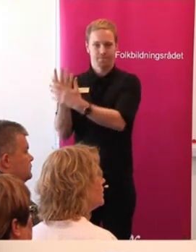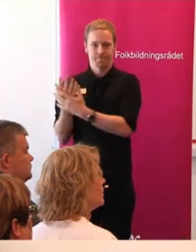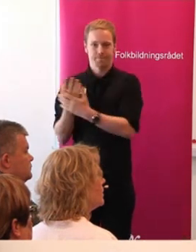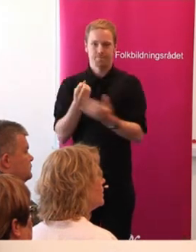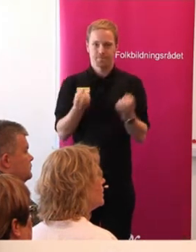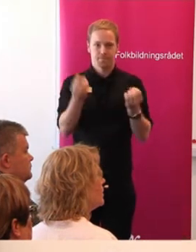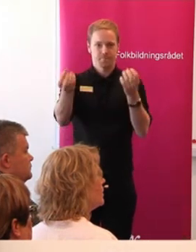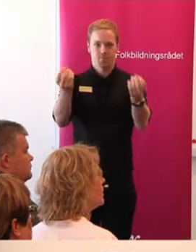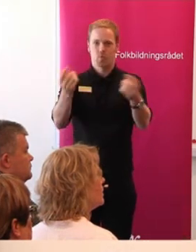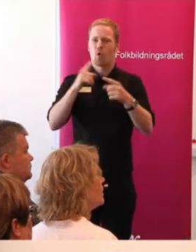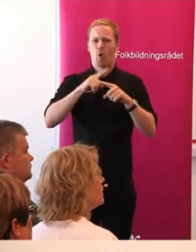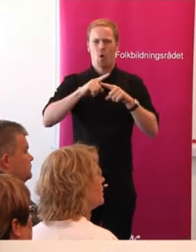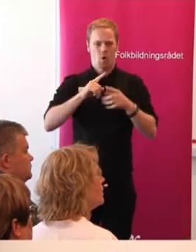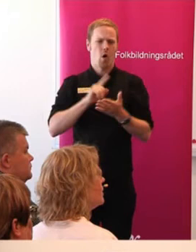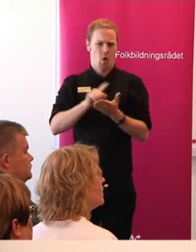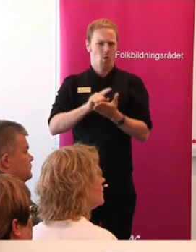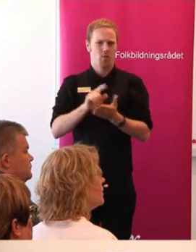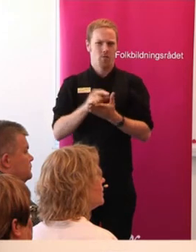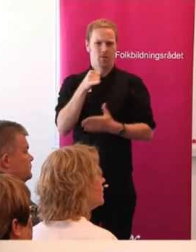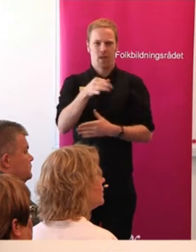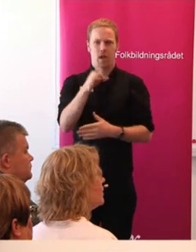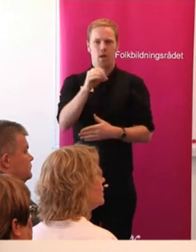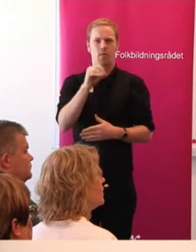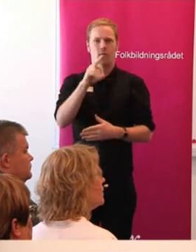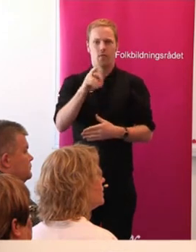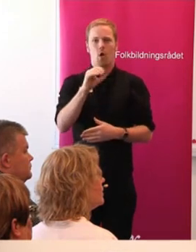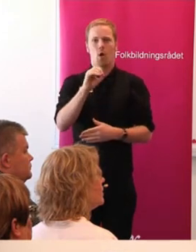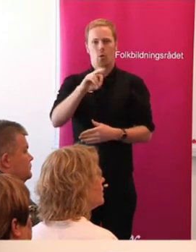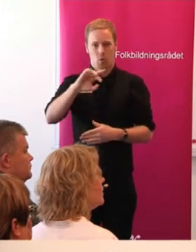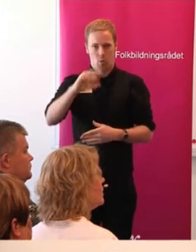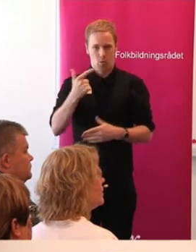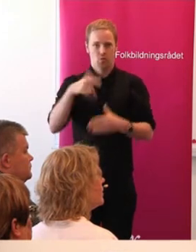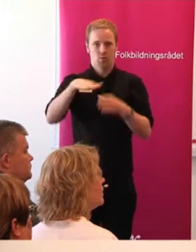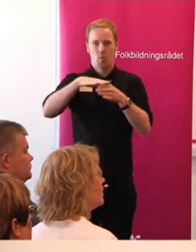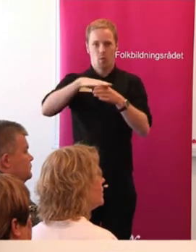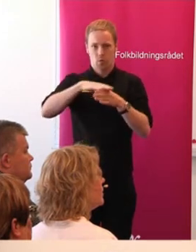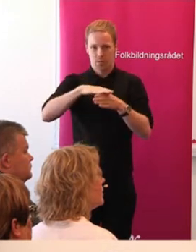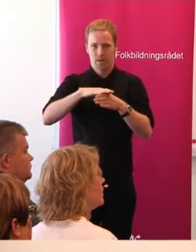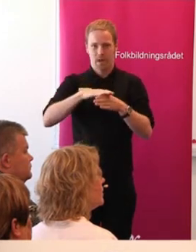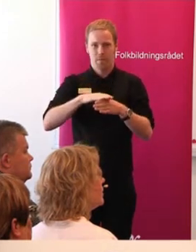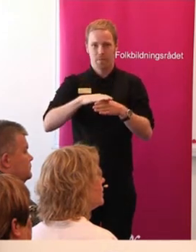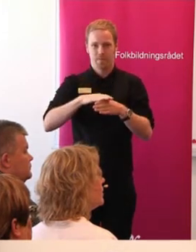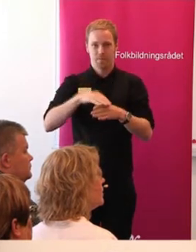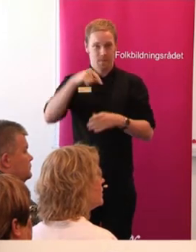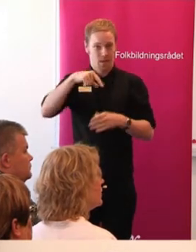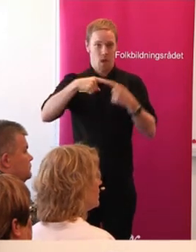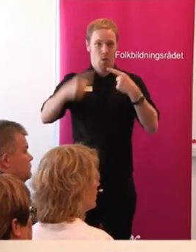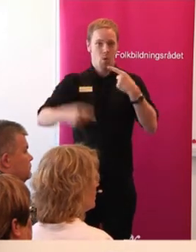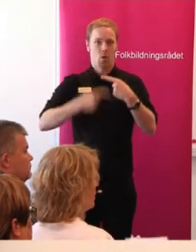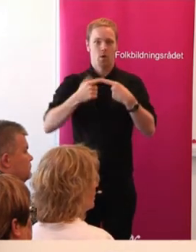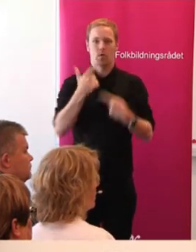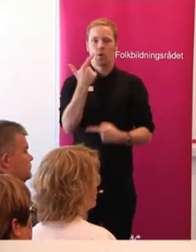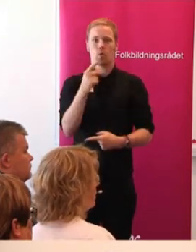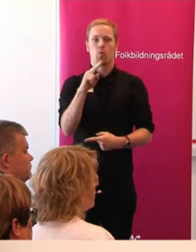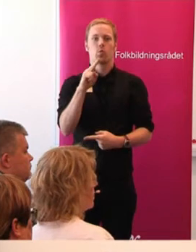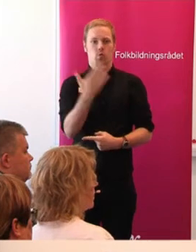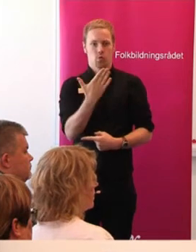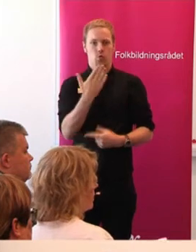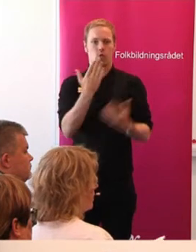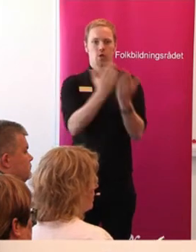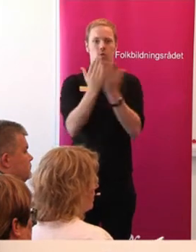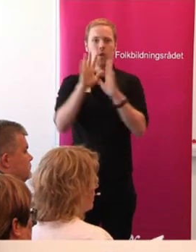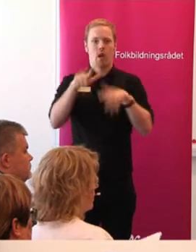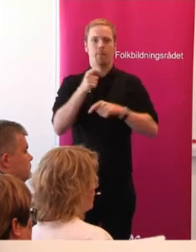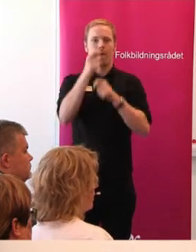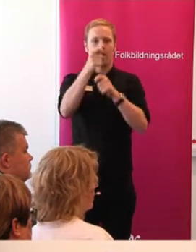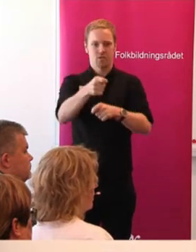storstädernas förortsområden. Och i år har vi 7 stycken nya som ansöker om att få bli godkända folkhögskolor.